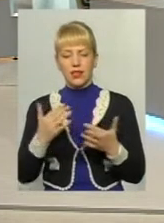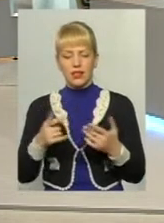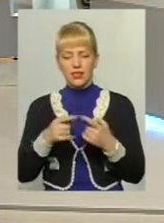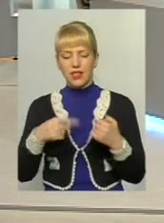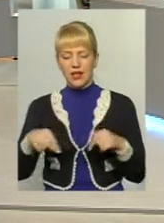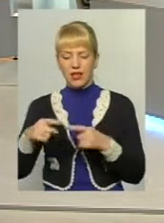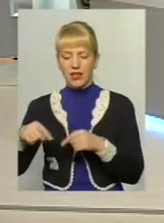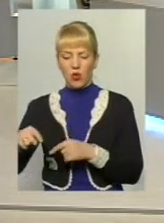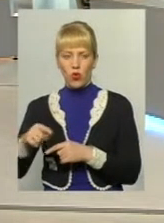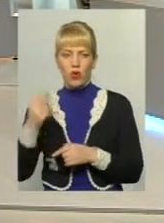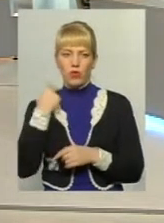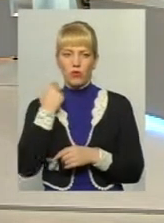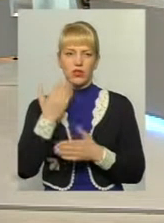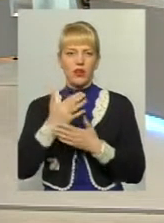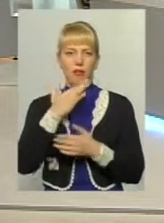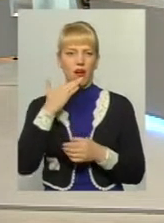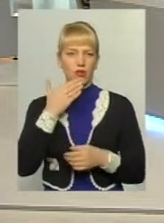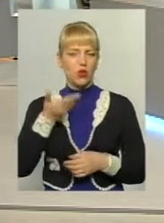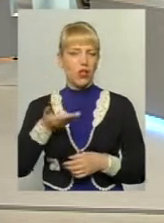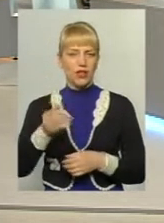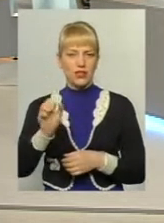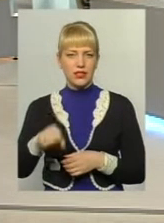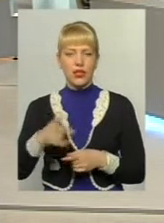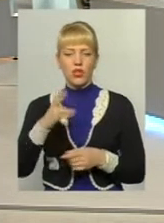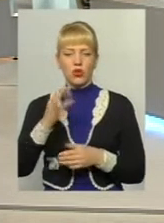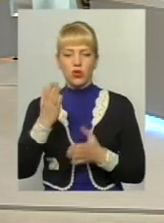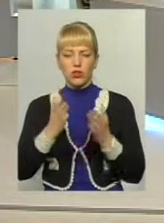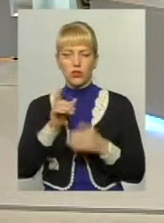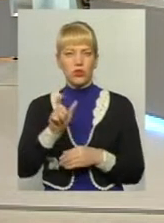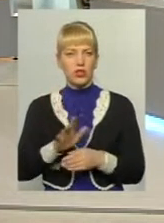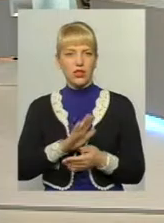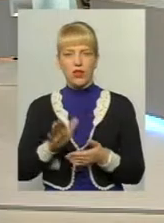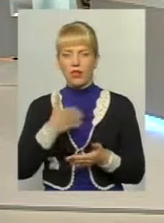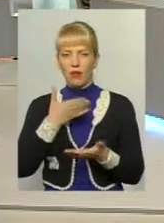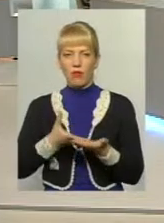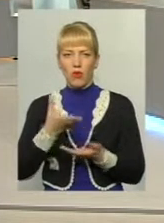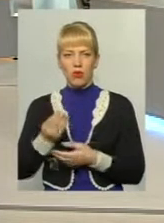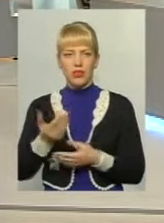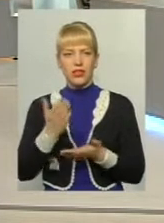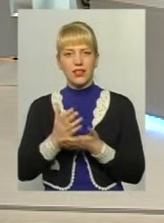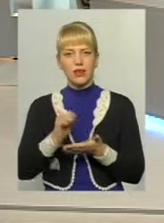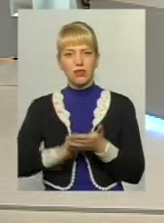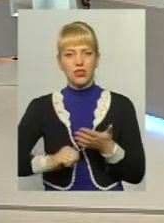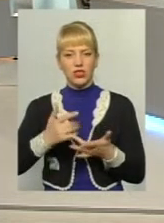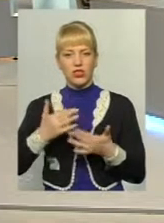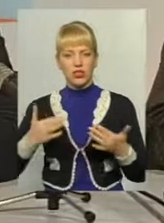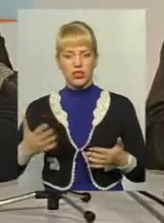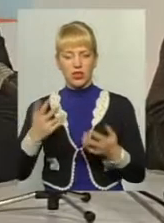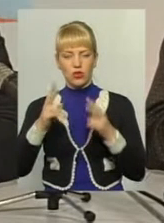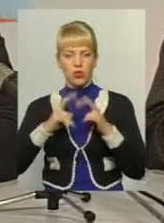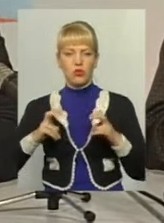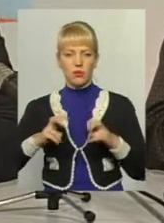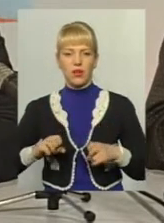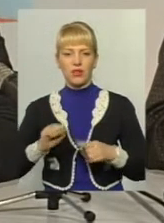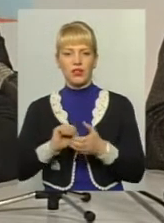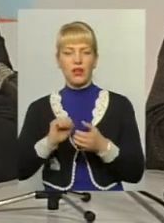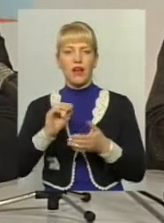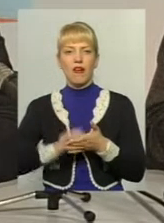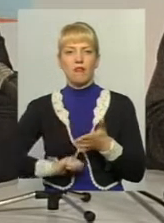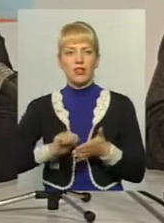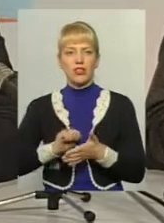тому числі і робота з боржниками ведеться ними. Як правило, боржники завжди говорять, що боржник він не просто так